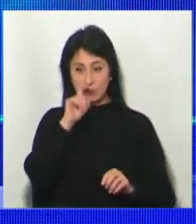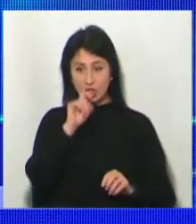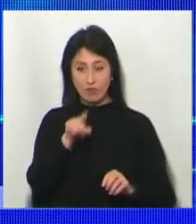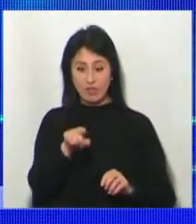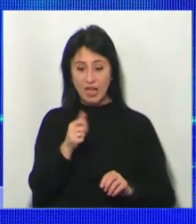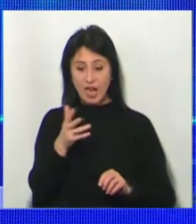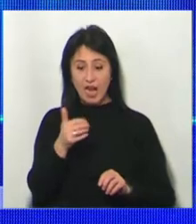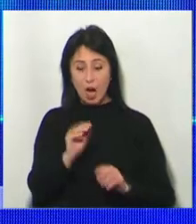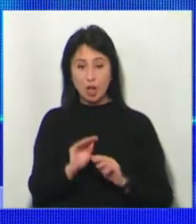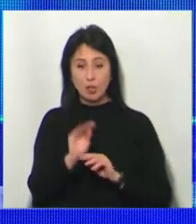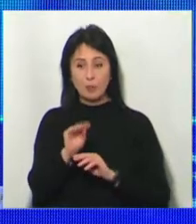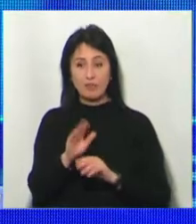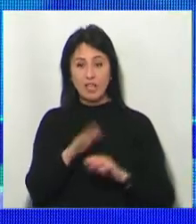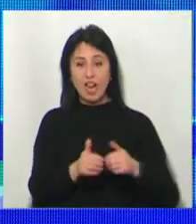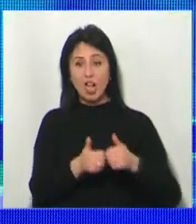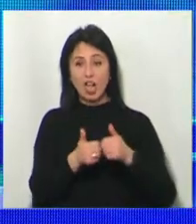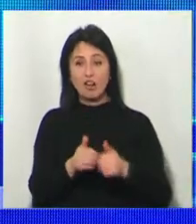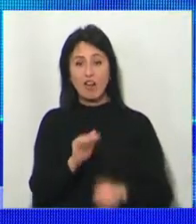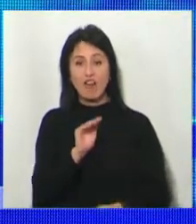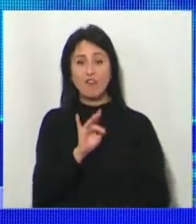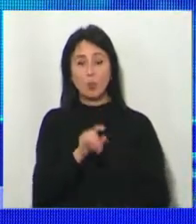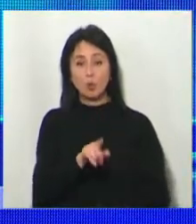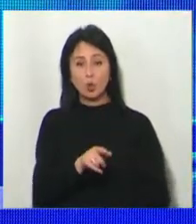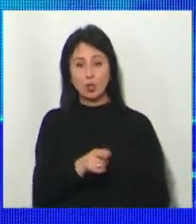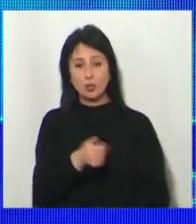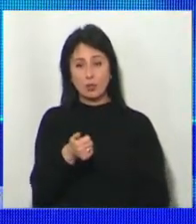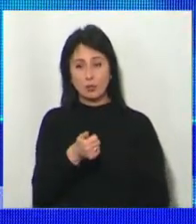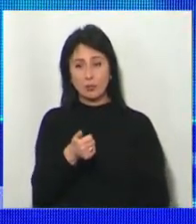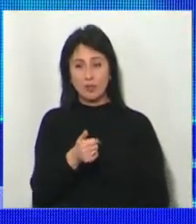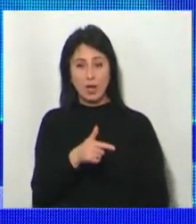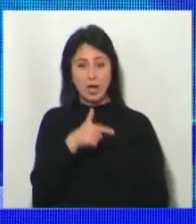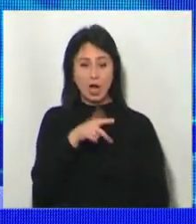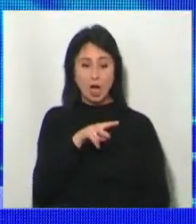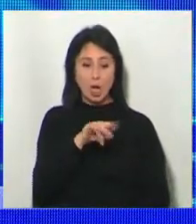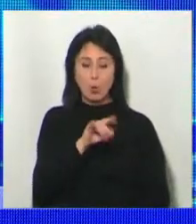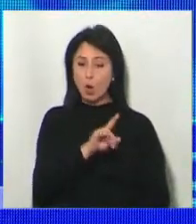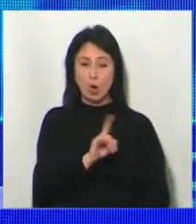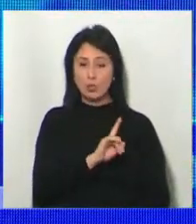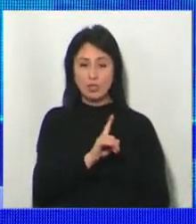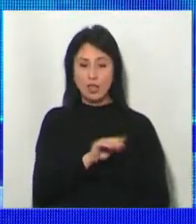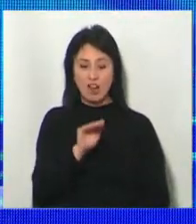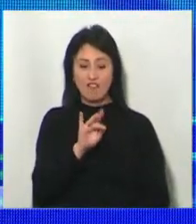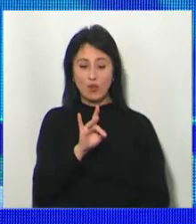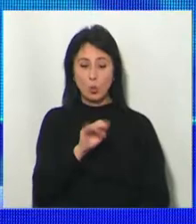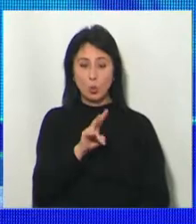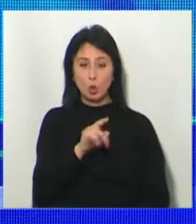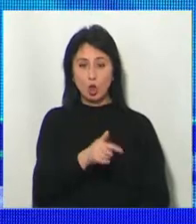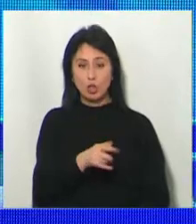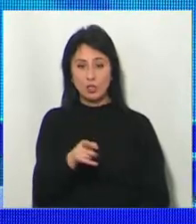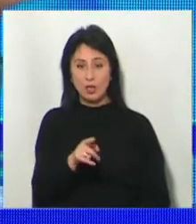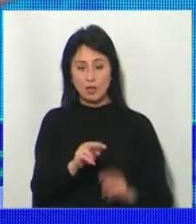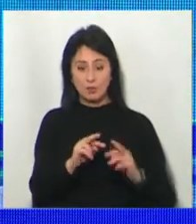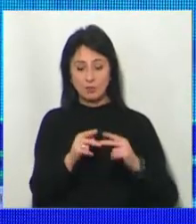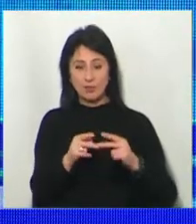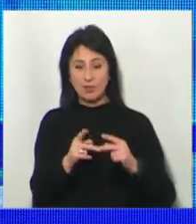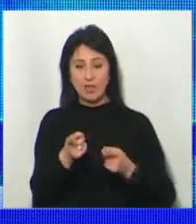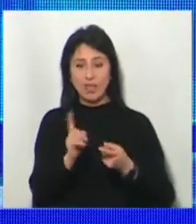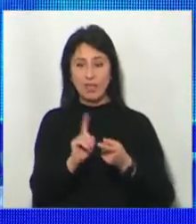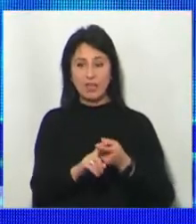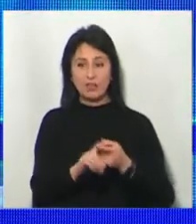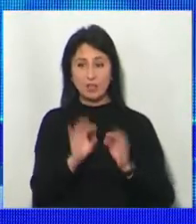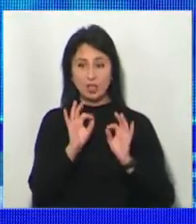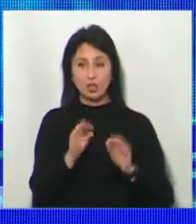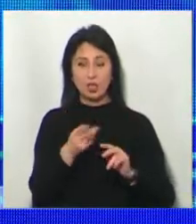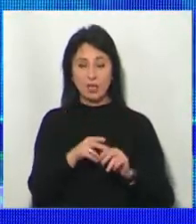sharbjavas raudenobis matebas khels uqobs fruktoza da ara glukoza fruktozas mekanizmi gardaknis mekanizmi